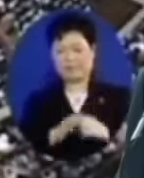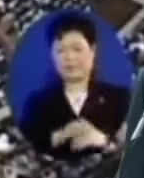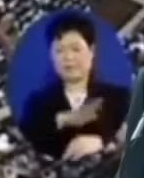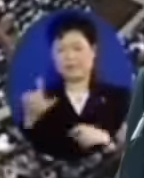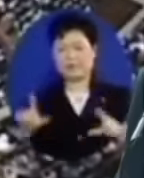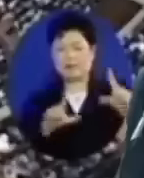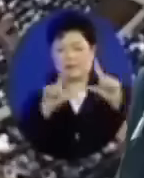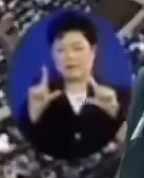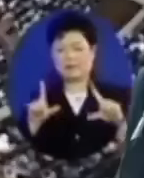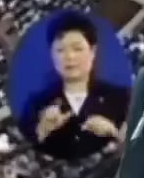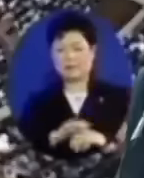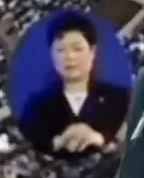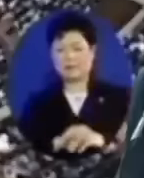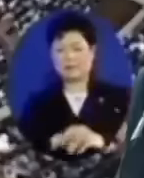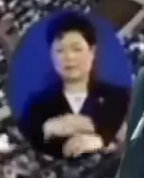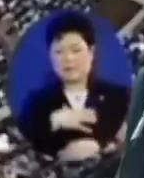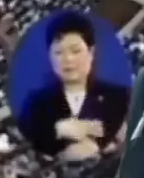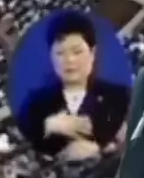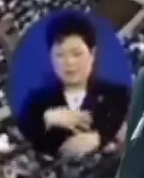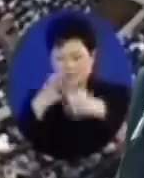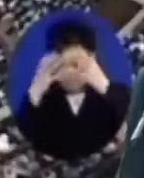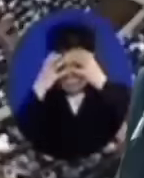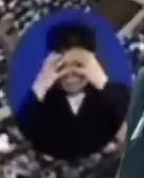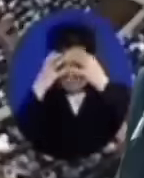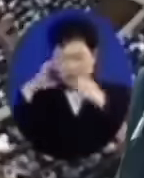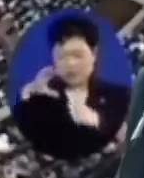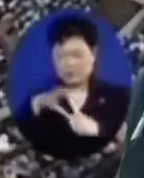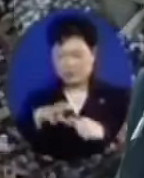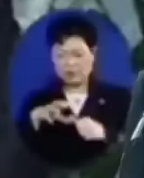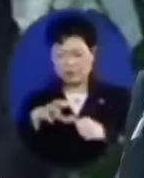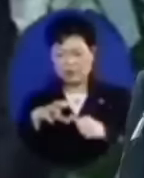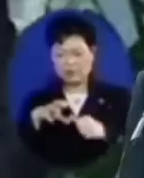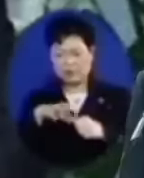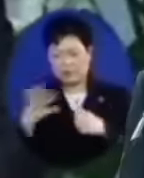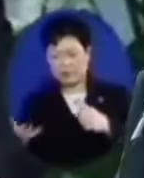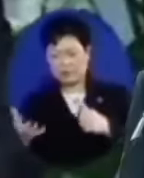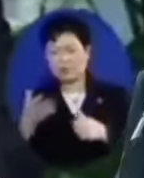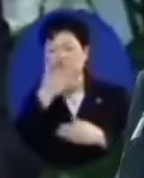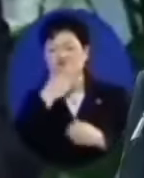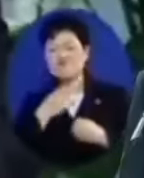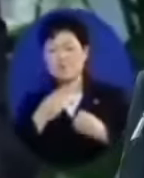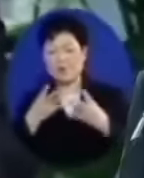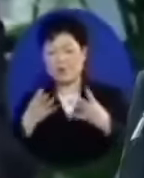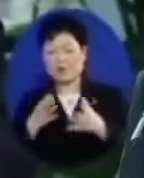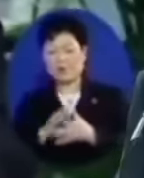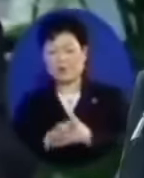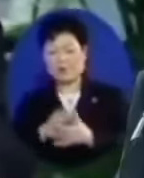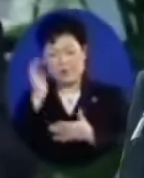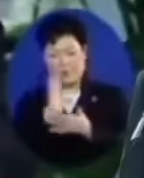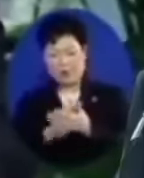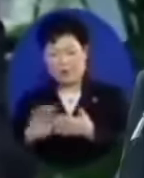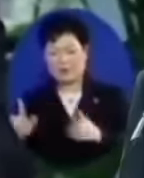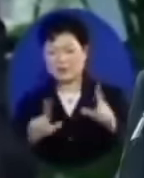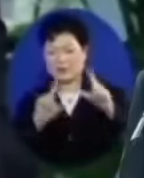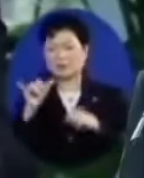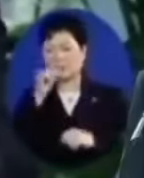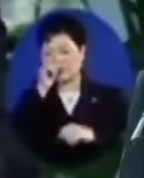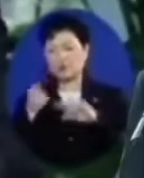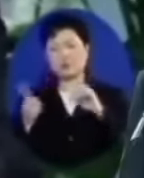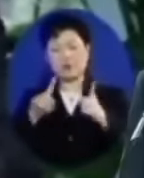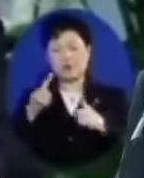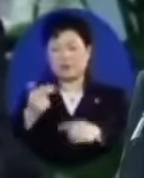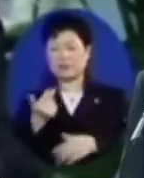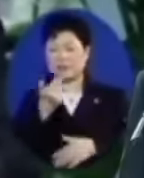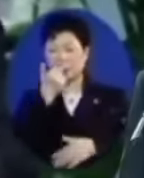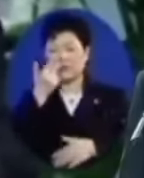사는데 괴롭고 고통스럽고 저주가 많은데 이를 제끼고 축복해 주어서 평안히 살 수 있게 하는 것도 부활의 생명이